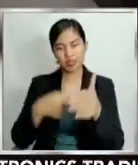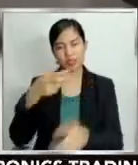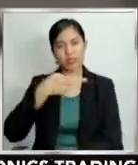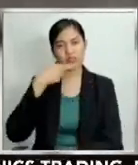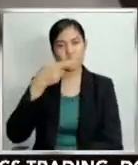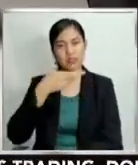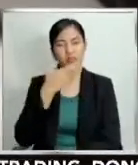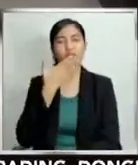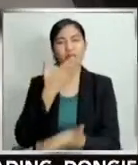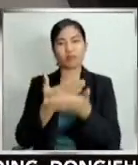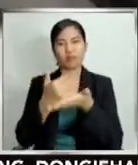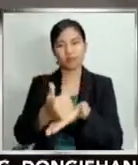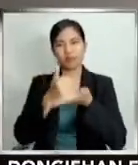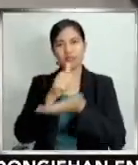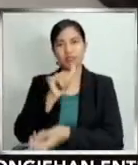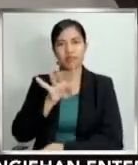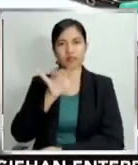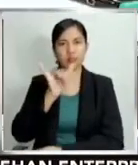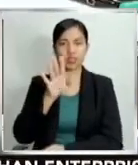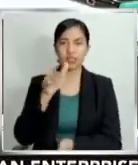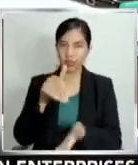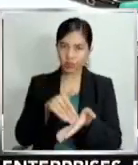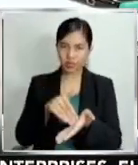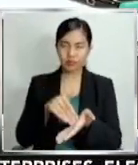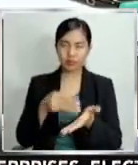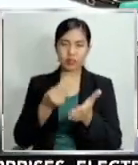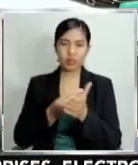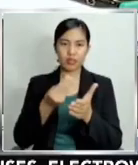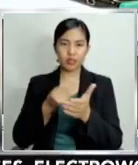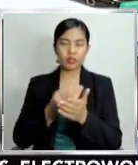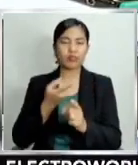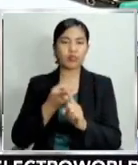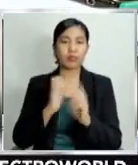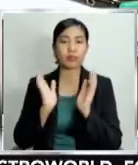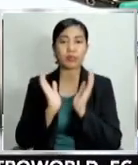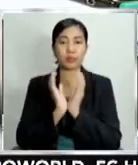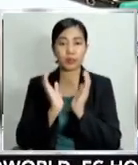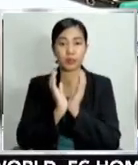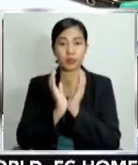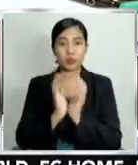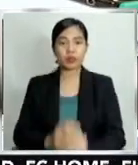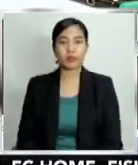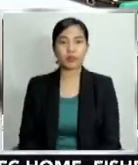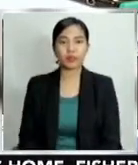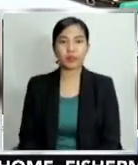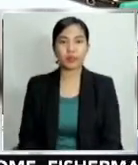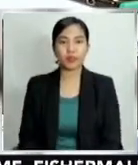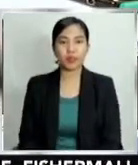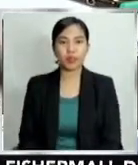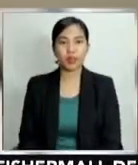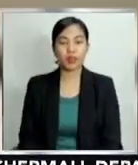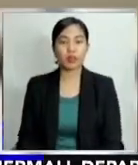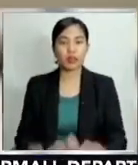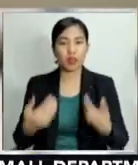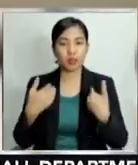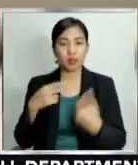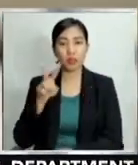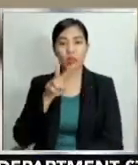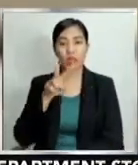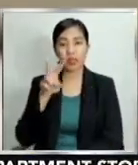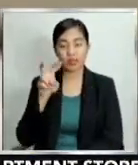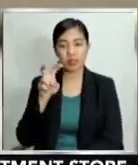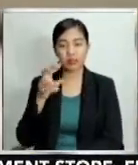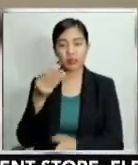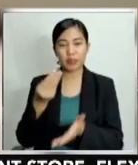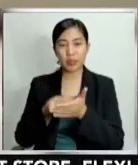financial payout ng DSWD. Within that 25 kilos po, magluloses ka na ng 200 pesos and above. Si